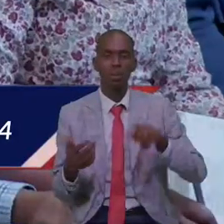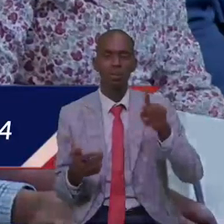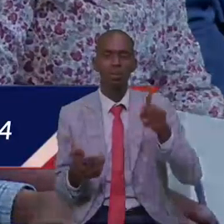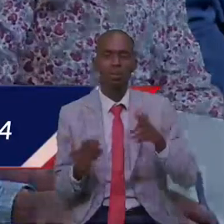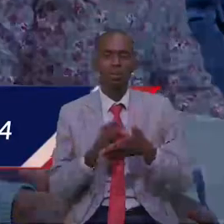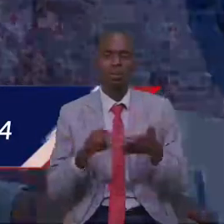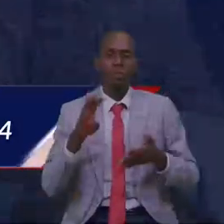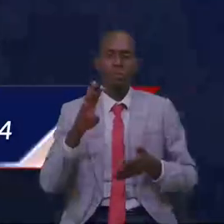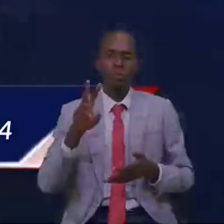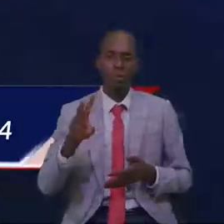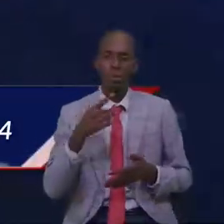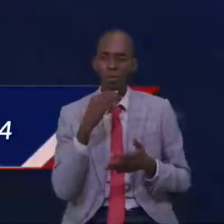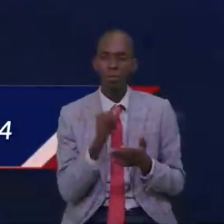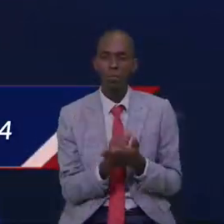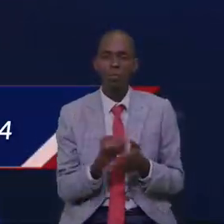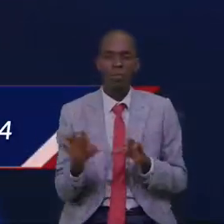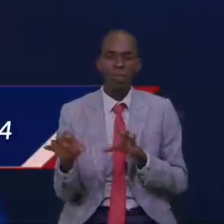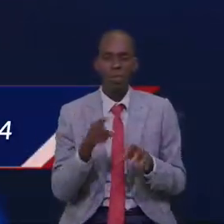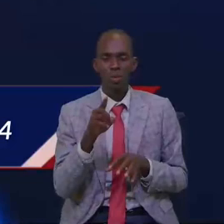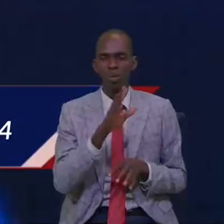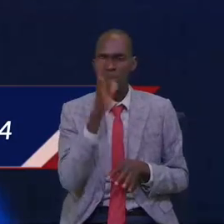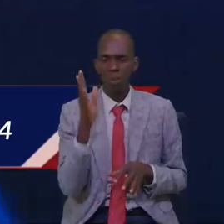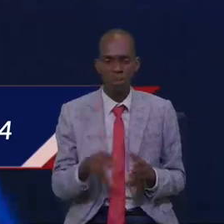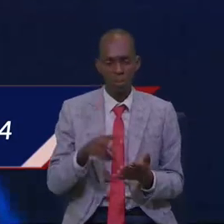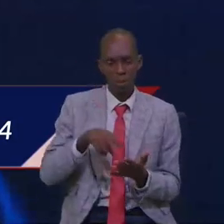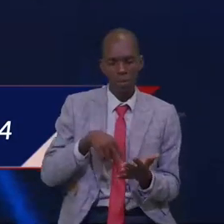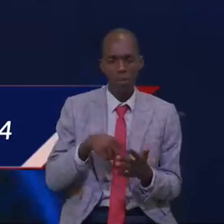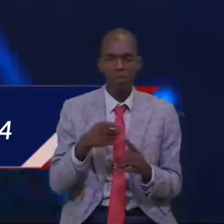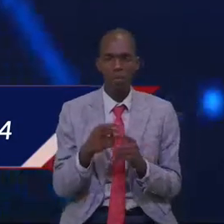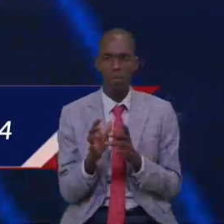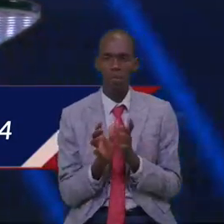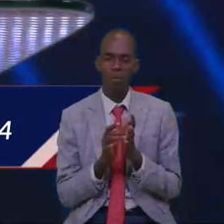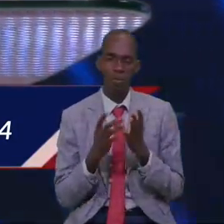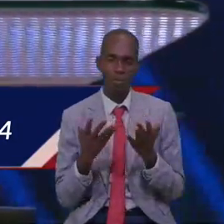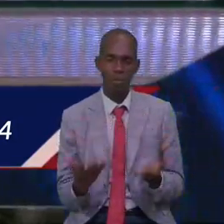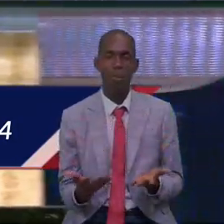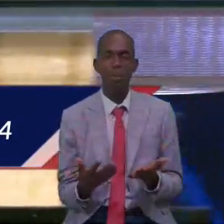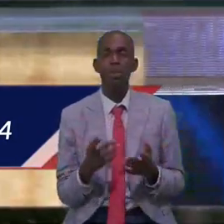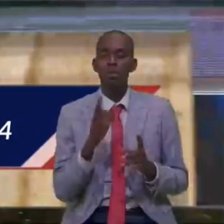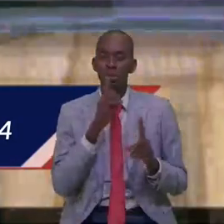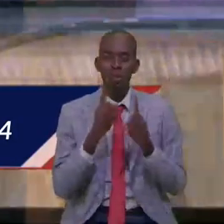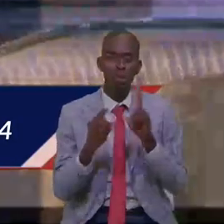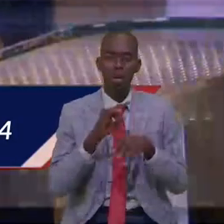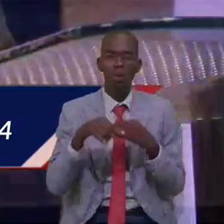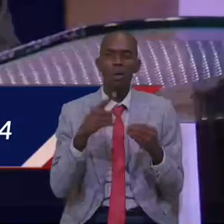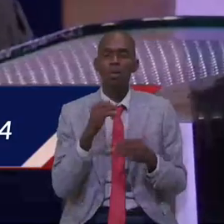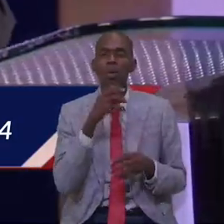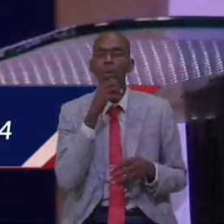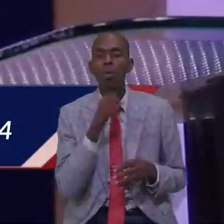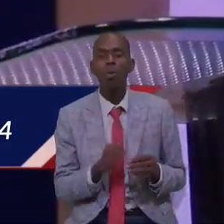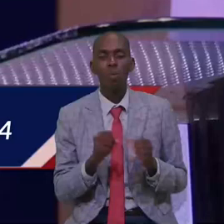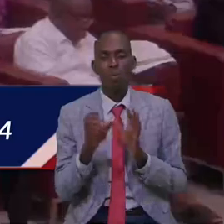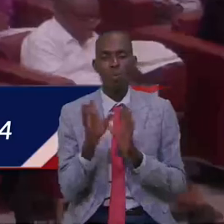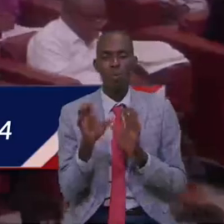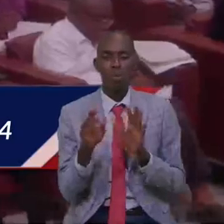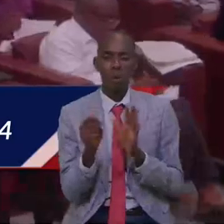42. Matthieu 21, verset 42. Jésus leur dit, n'avez-vous jamais lu dans les